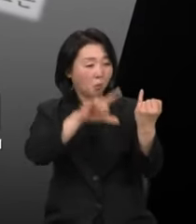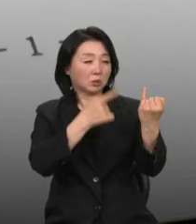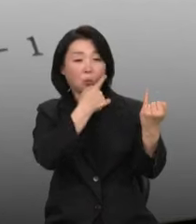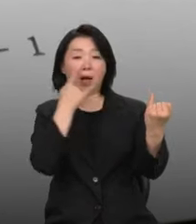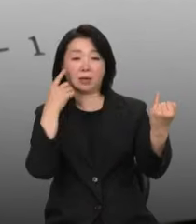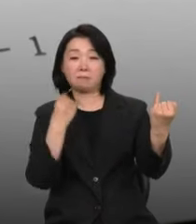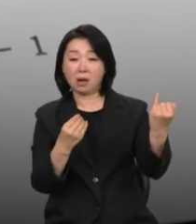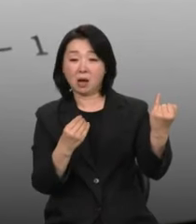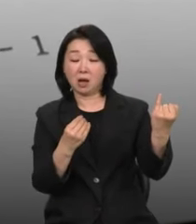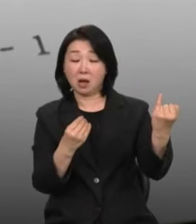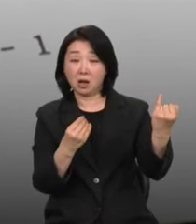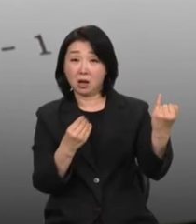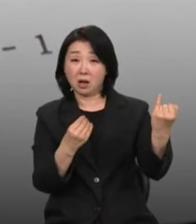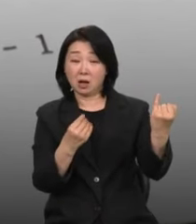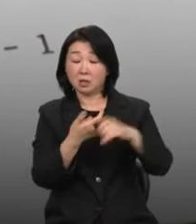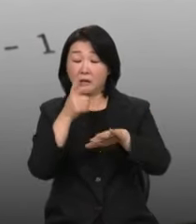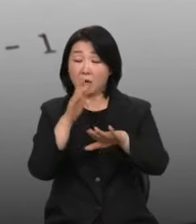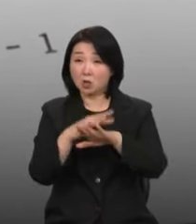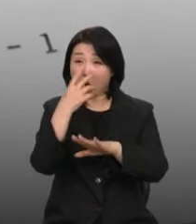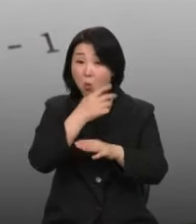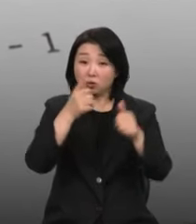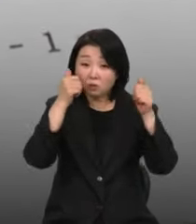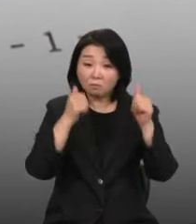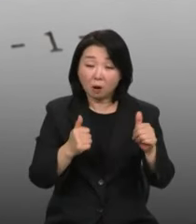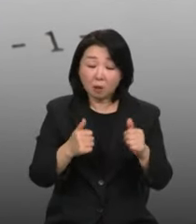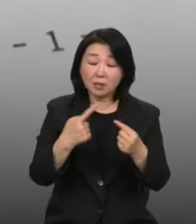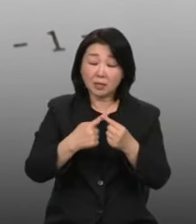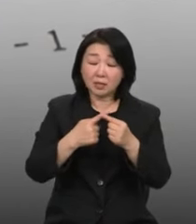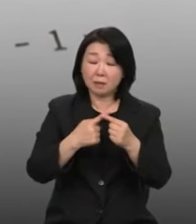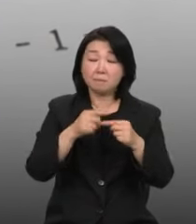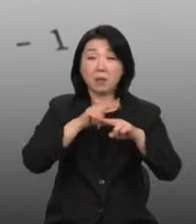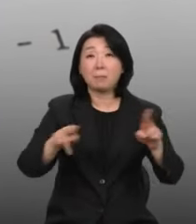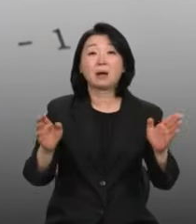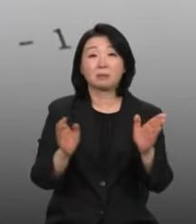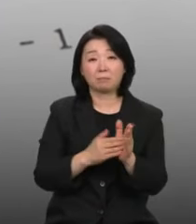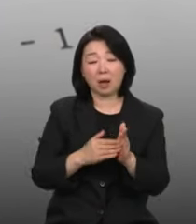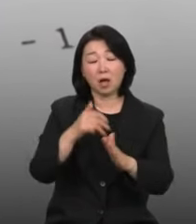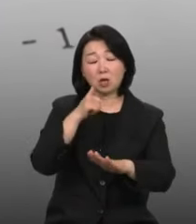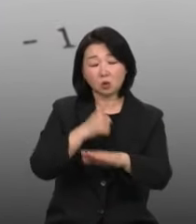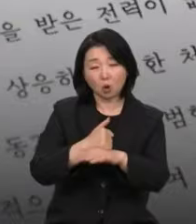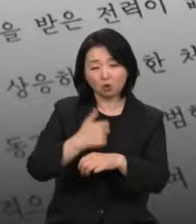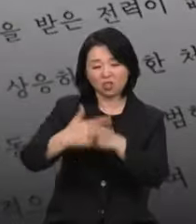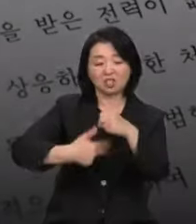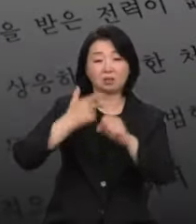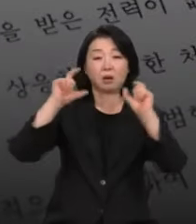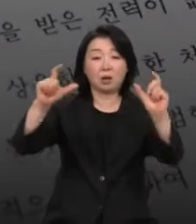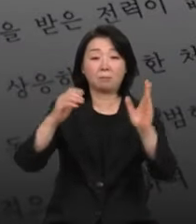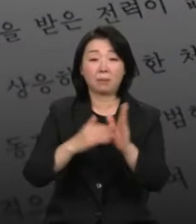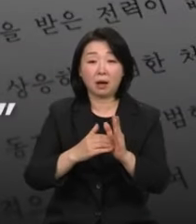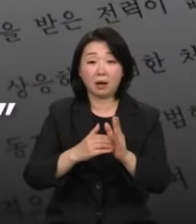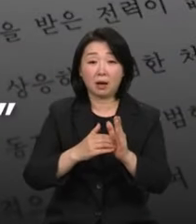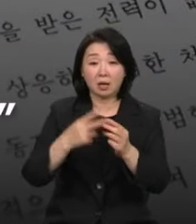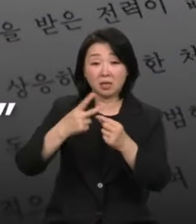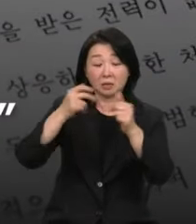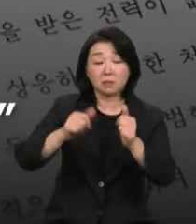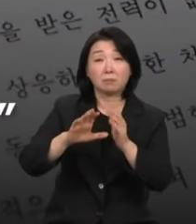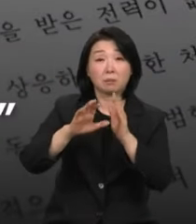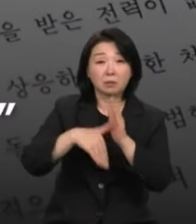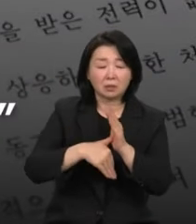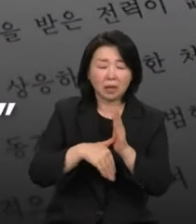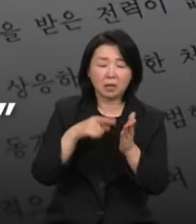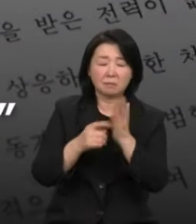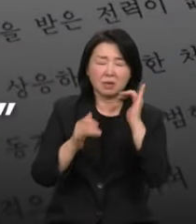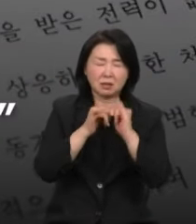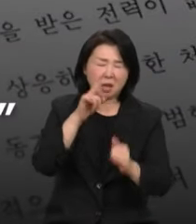겁니다. 대전고등법원은 1심 판결을 파기하고 징역 7년을 선고했습니다. 2심 재판부는 피해자가